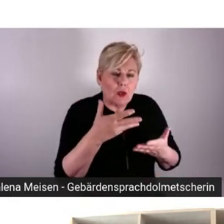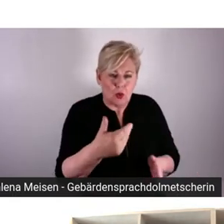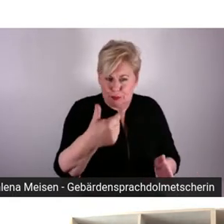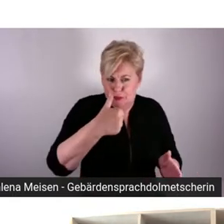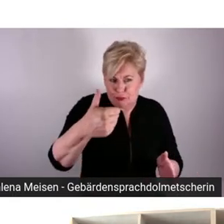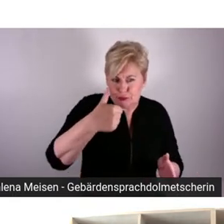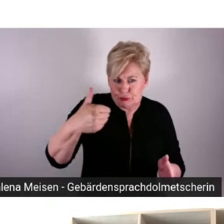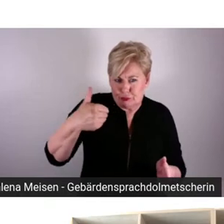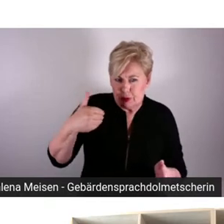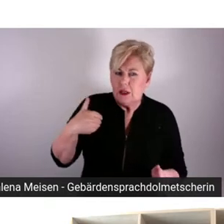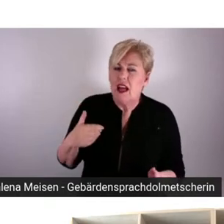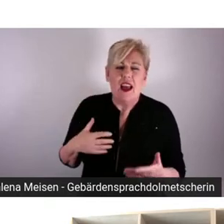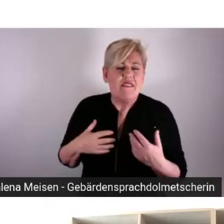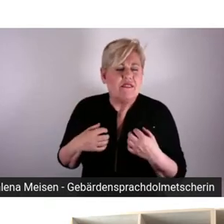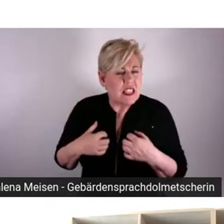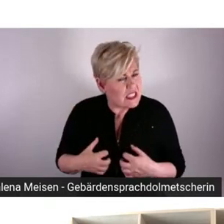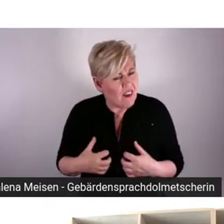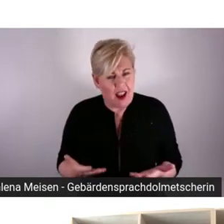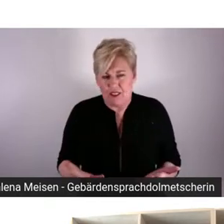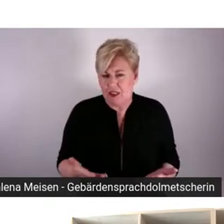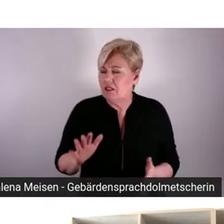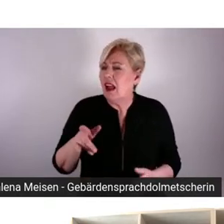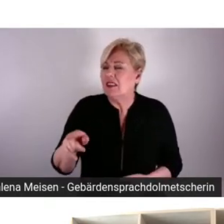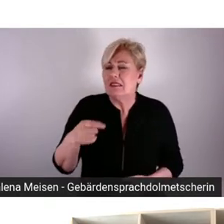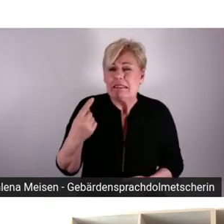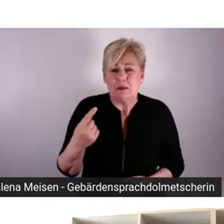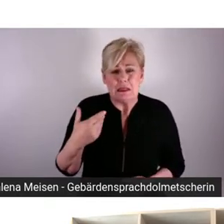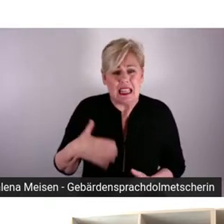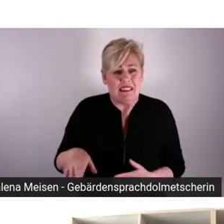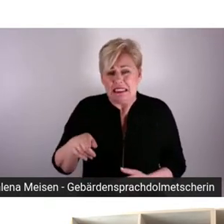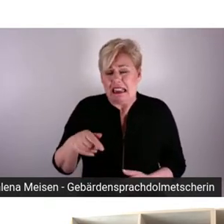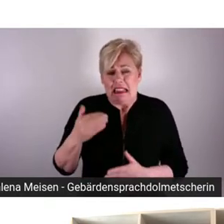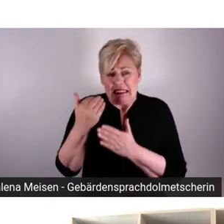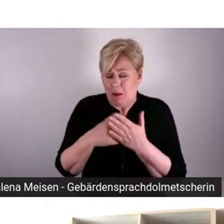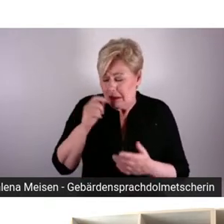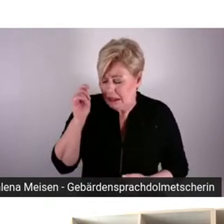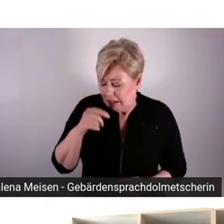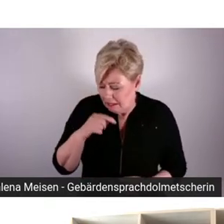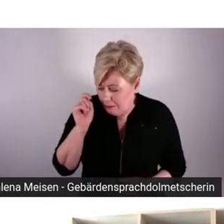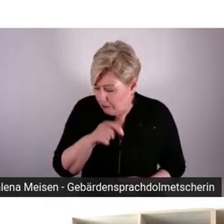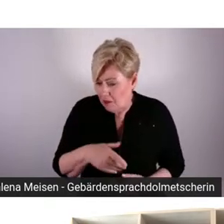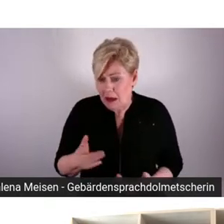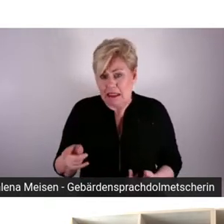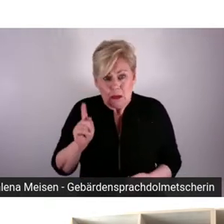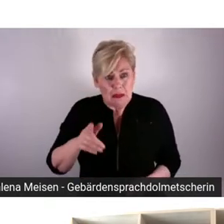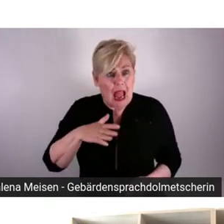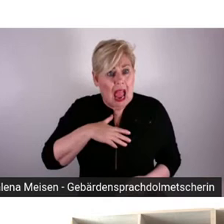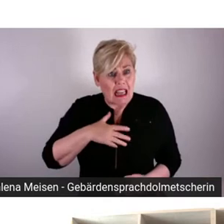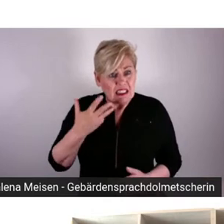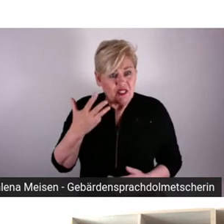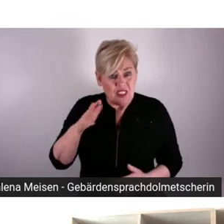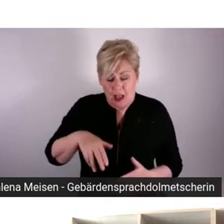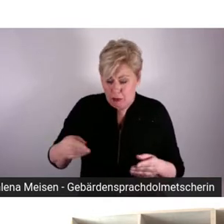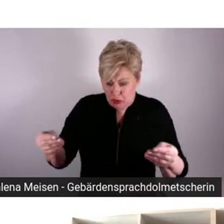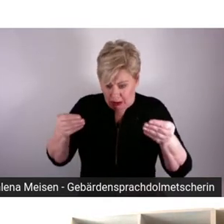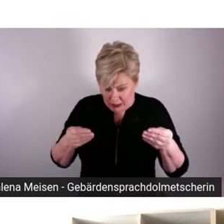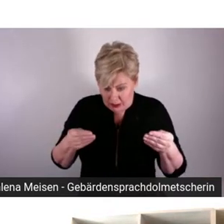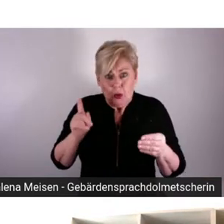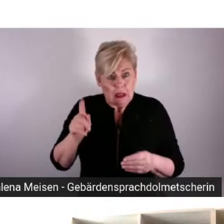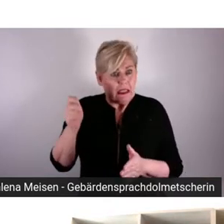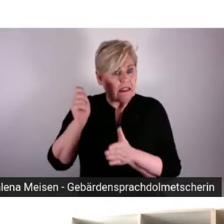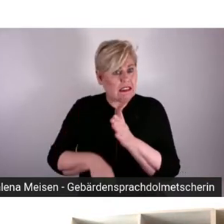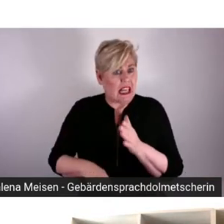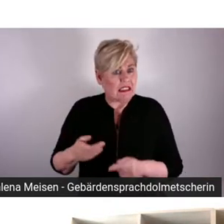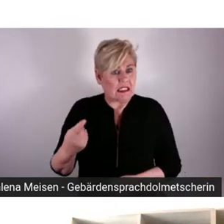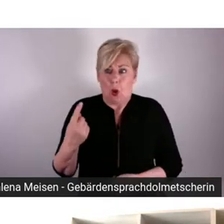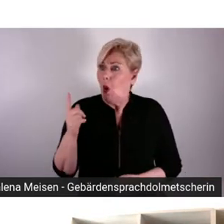uns kommen, die vielleicht einen Termin versäumt haben, die verzweifelt zu uns kommen mit ihren Hartz-IV-Bescheiden, mit ihren